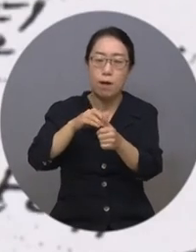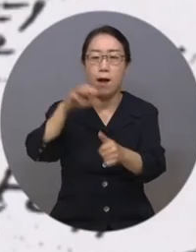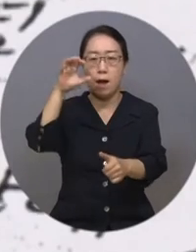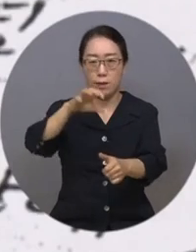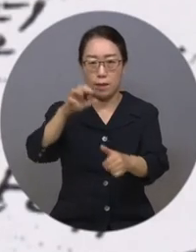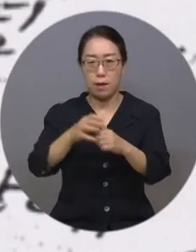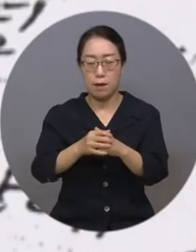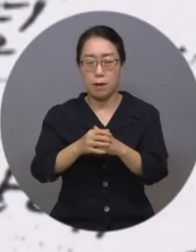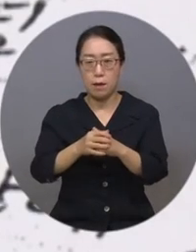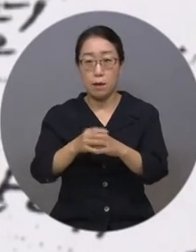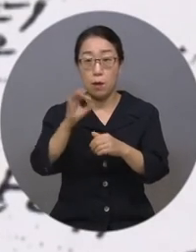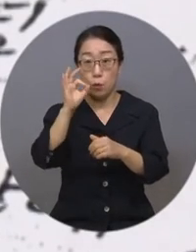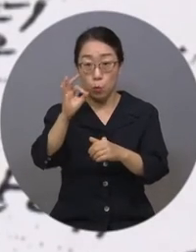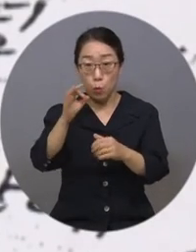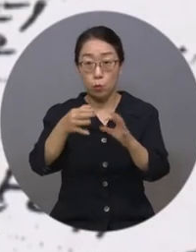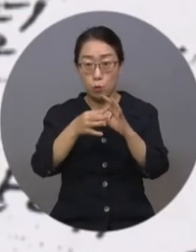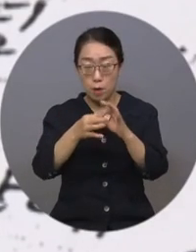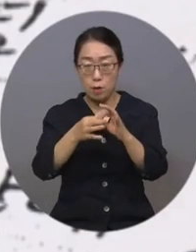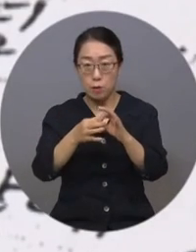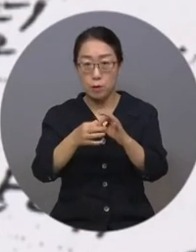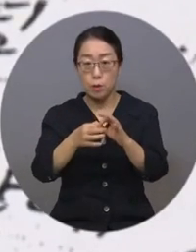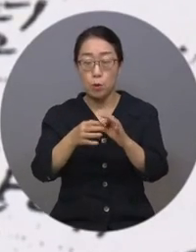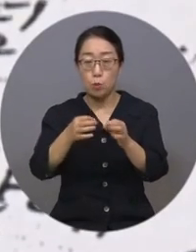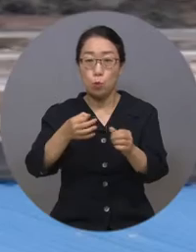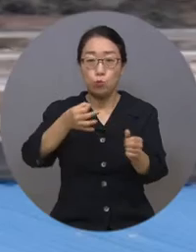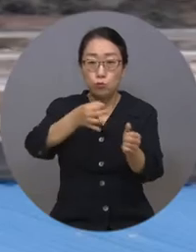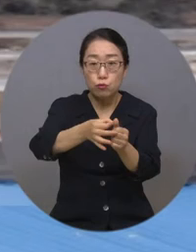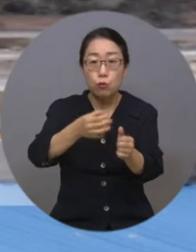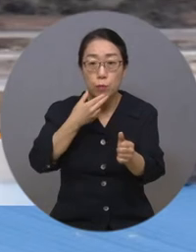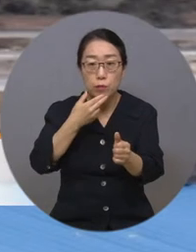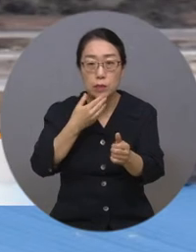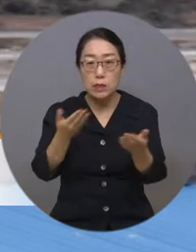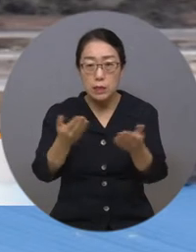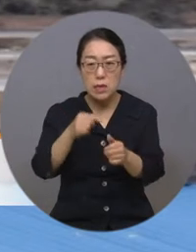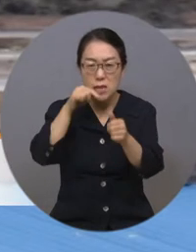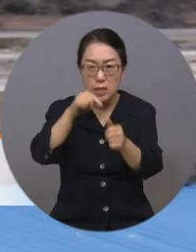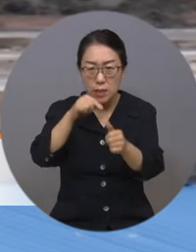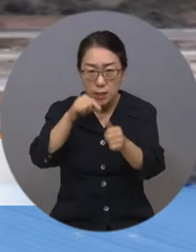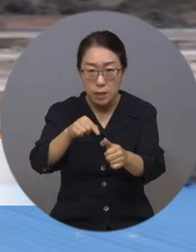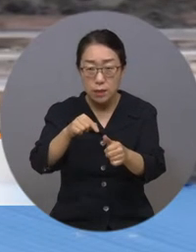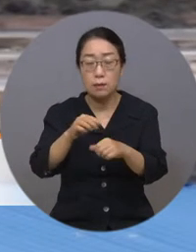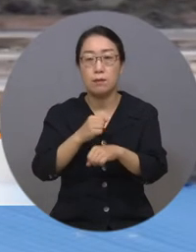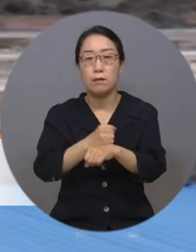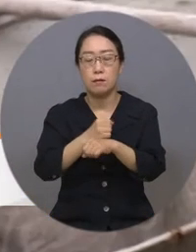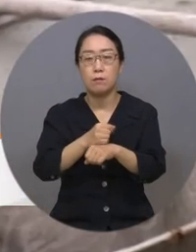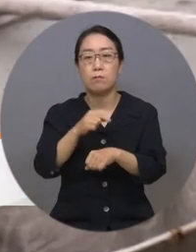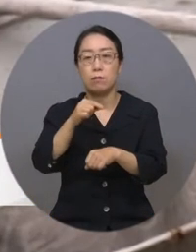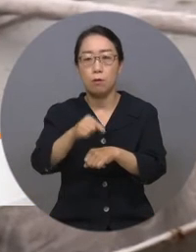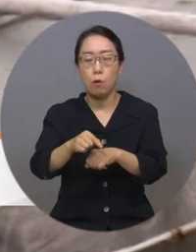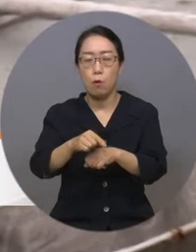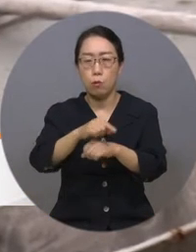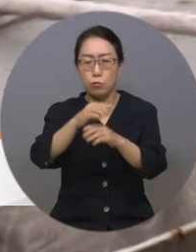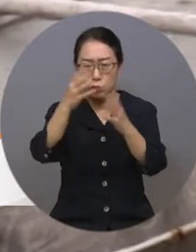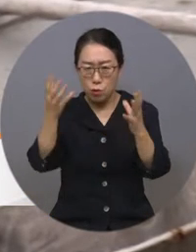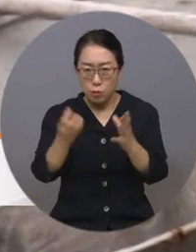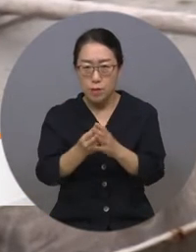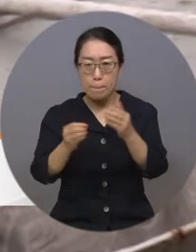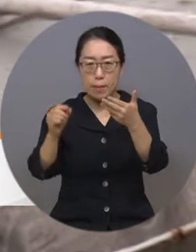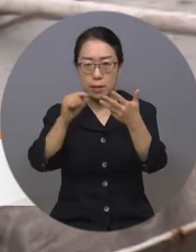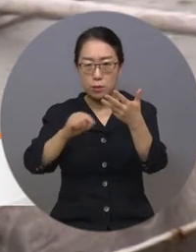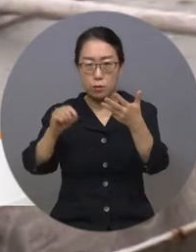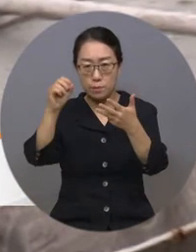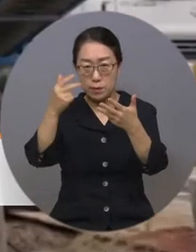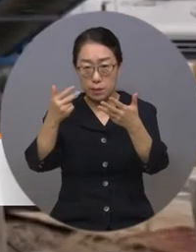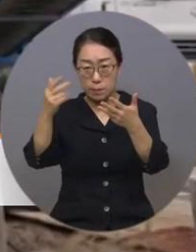경제적 착취 중 임금을 주지 않고 일을 시키는 등의 노동력 착취 사례는 전체 학대 사례의 8.7%